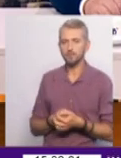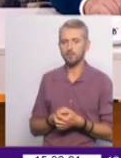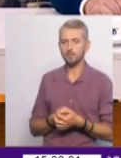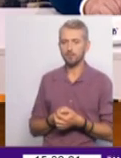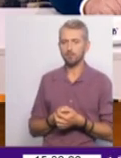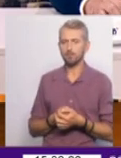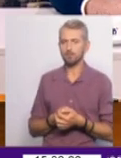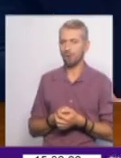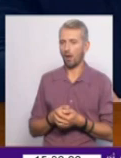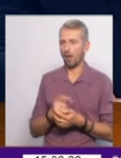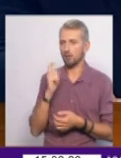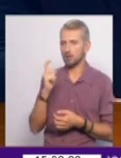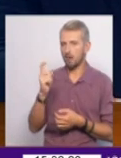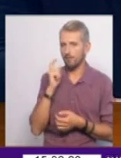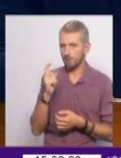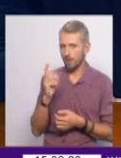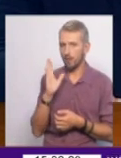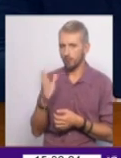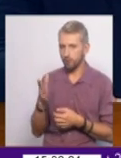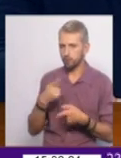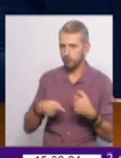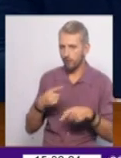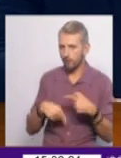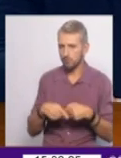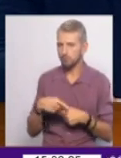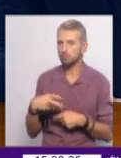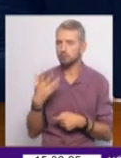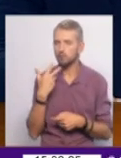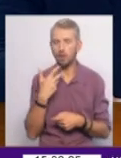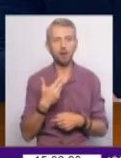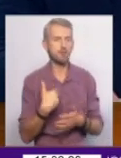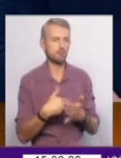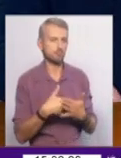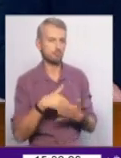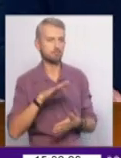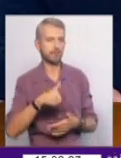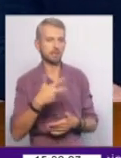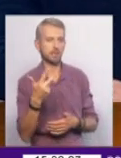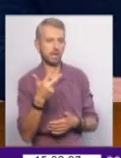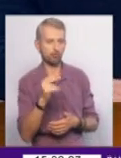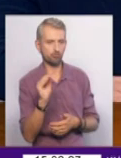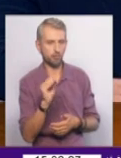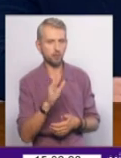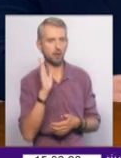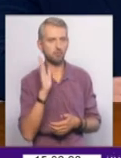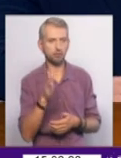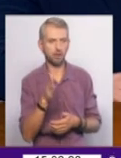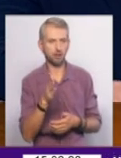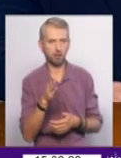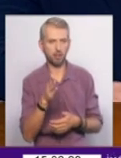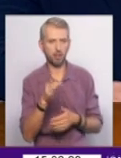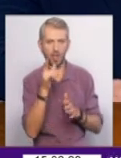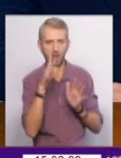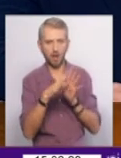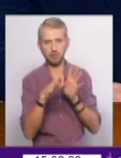запуск трамваю, ви зазначили, він відбудеться... Орієнтовно після 3 жовтня. Угу. Тобто це буде підключатися контактна